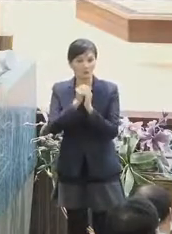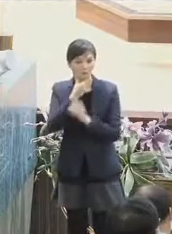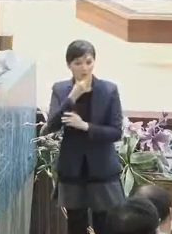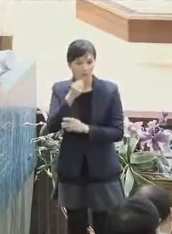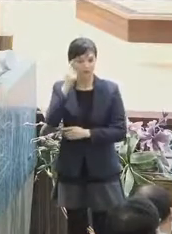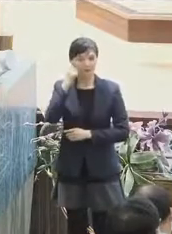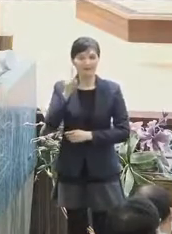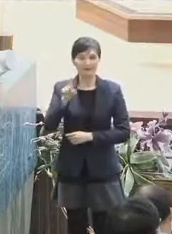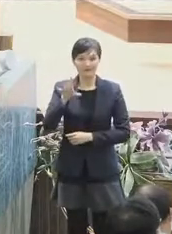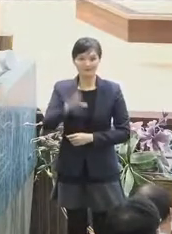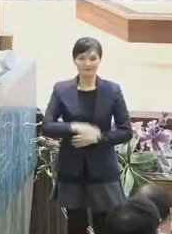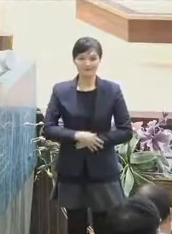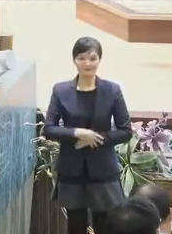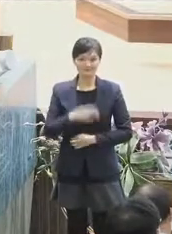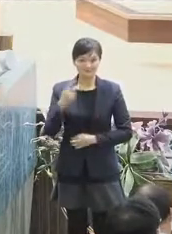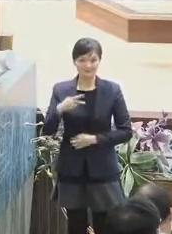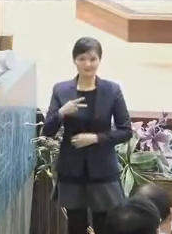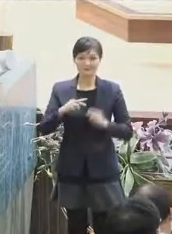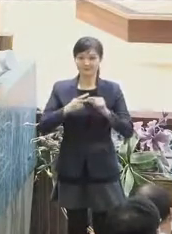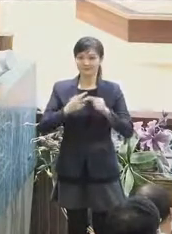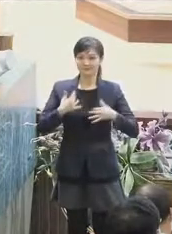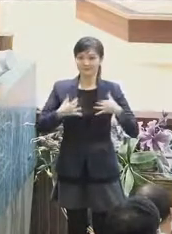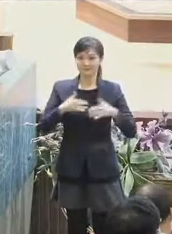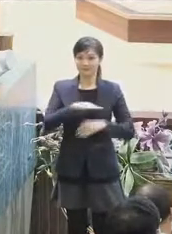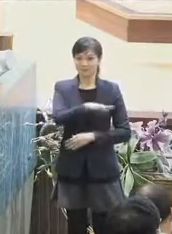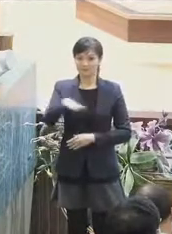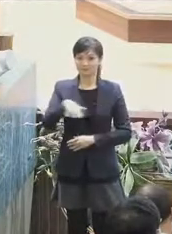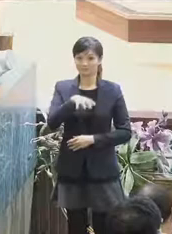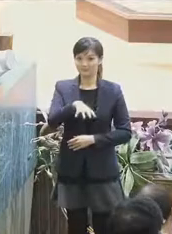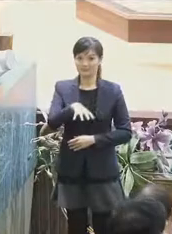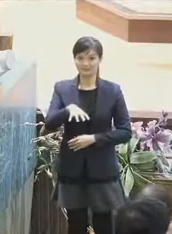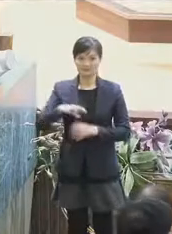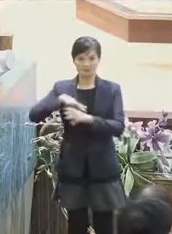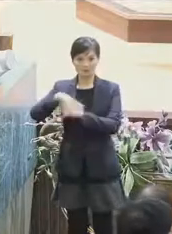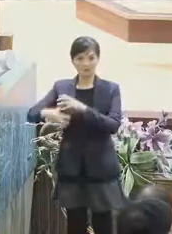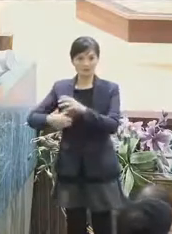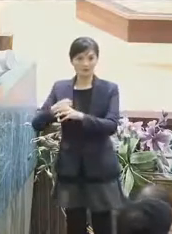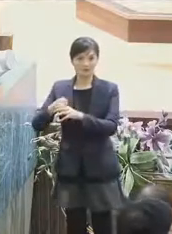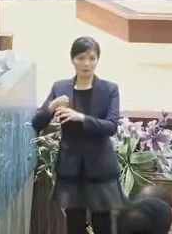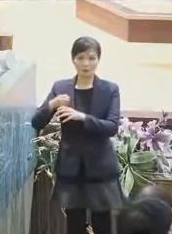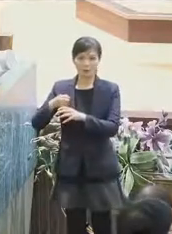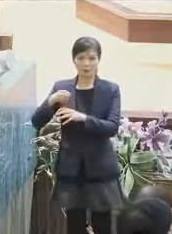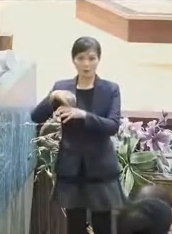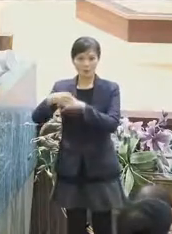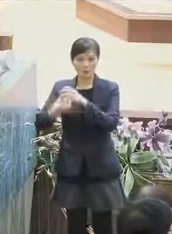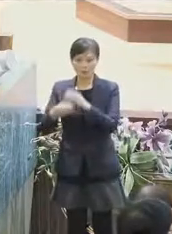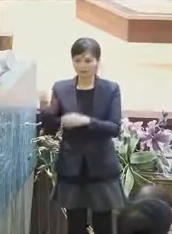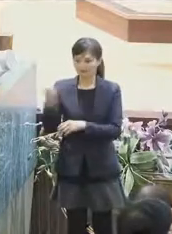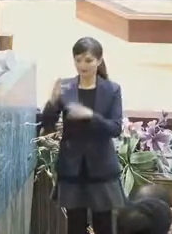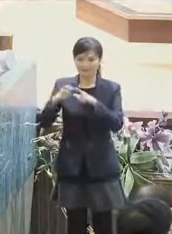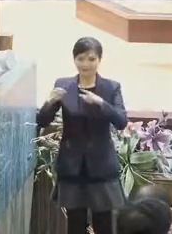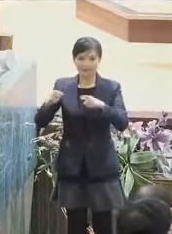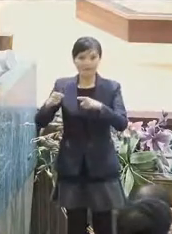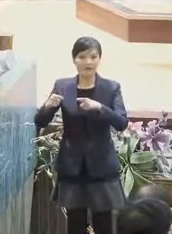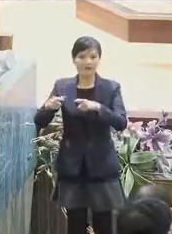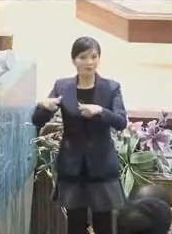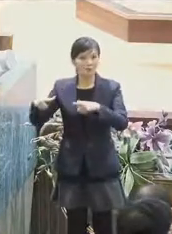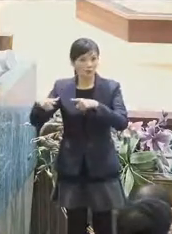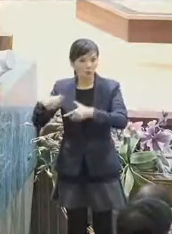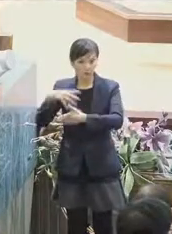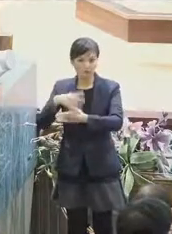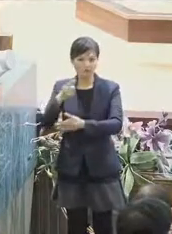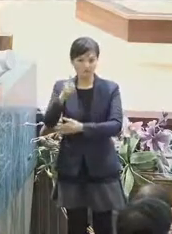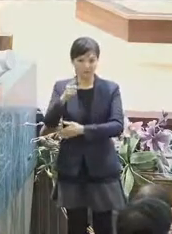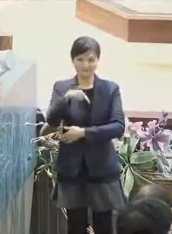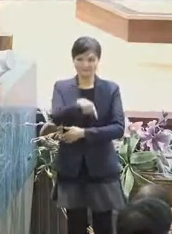说我们在那个地方的这个和乐广场也是全球七大公园被瞩目的公园，所以希望大家有机会都可以到